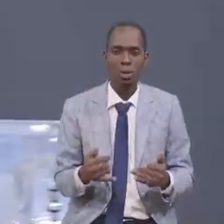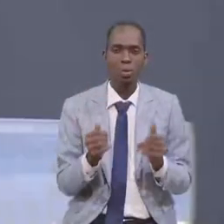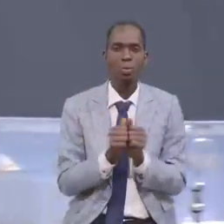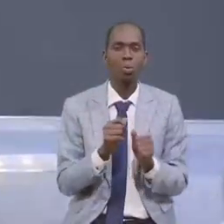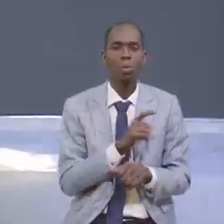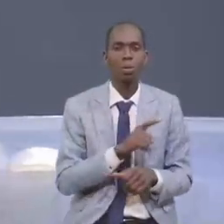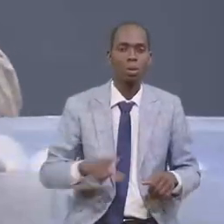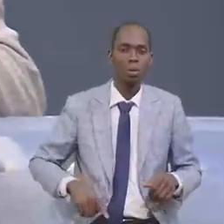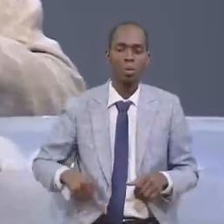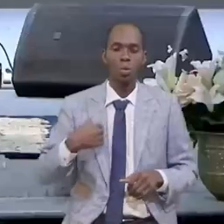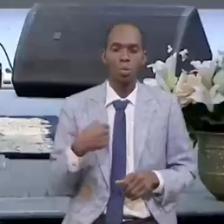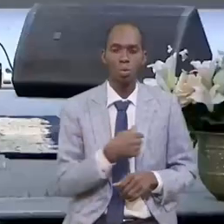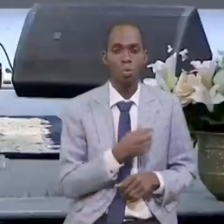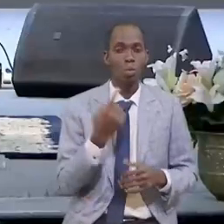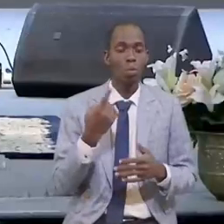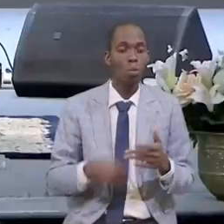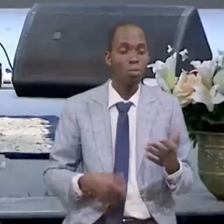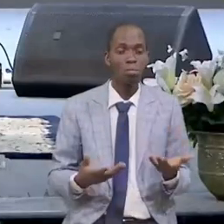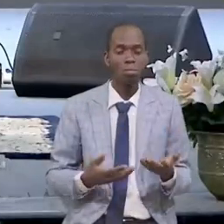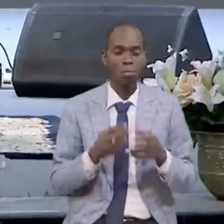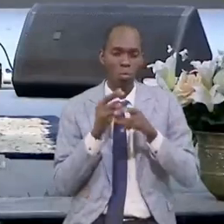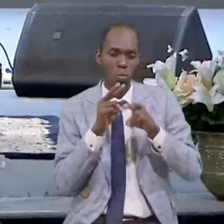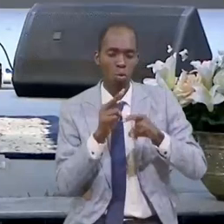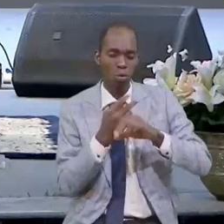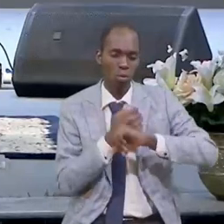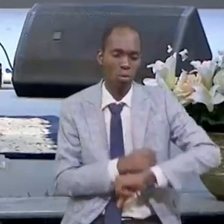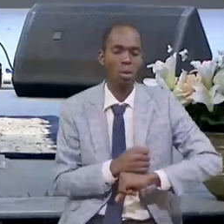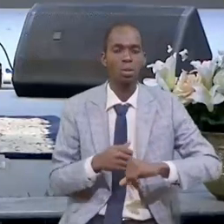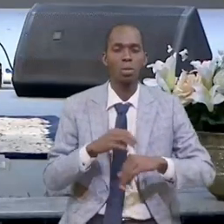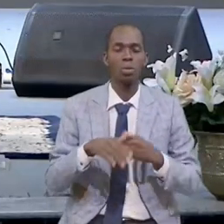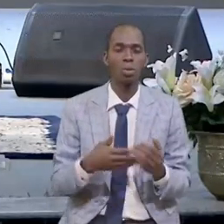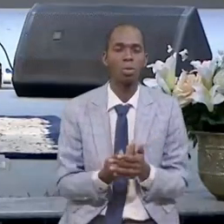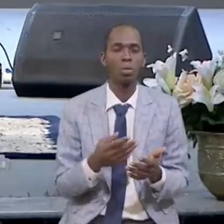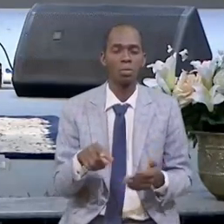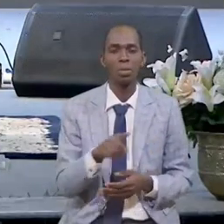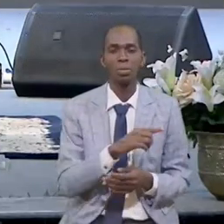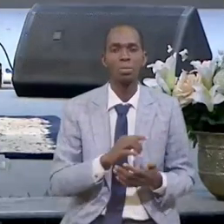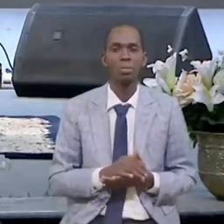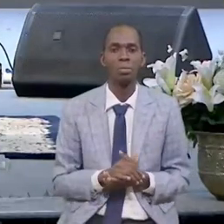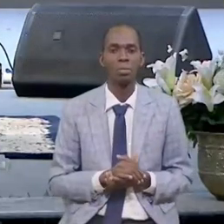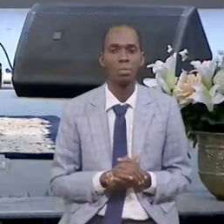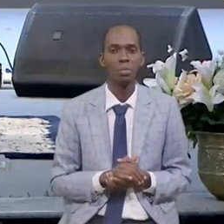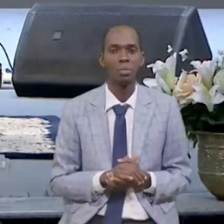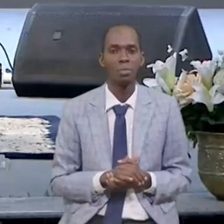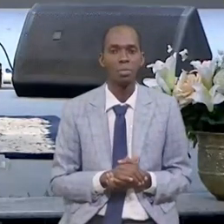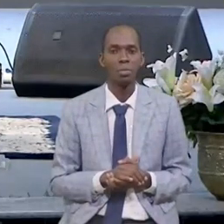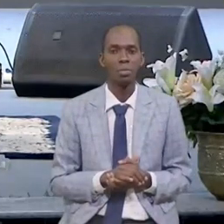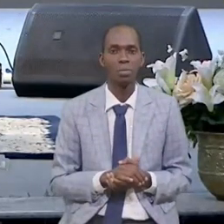Ce sont ces choses donc qui déterminent ce que l'homme est et fait avec le Seigneur. Par conséquent, nous devons veiller sur elle.